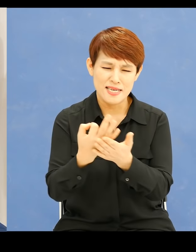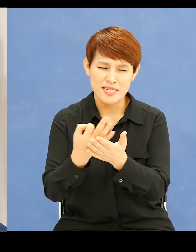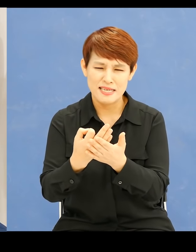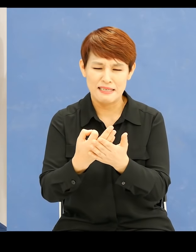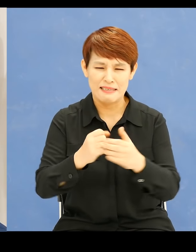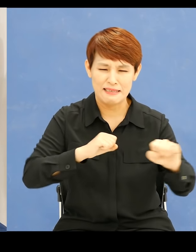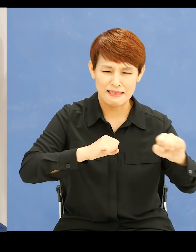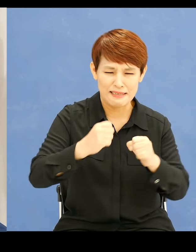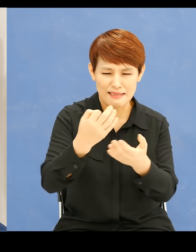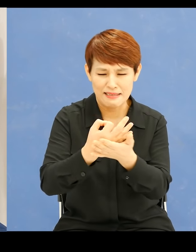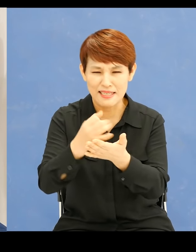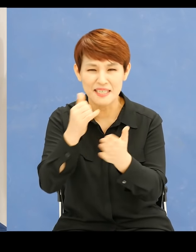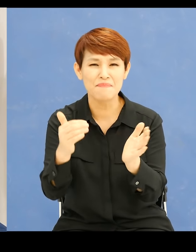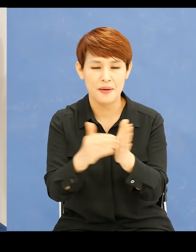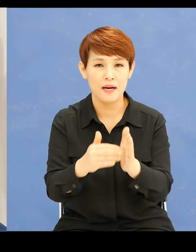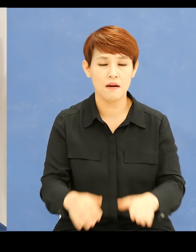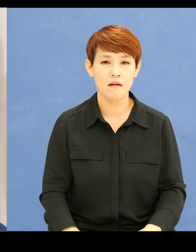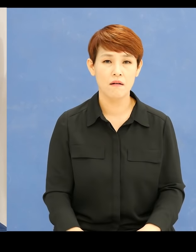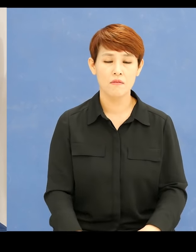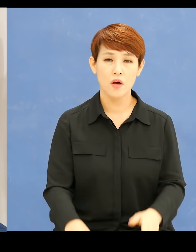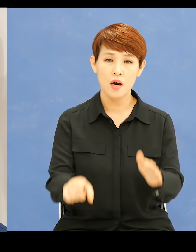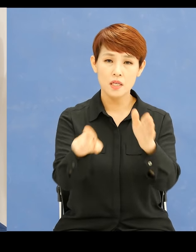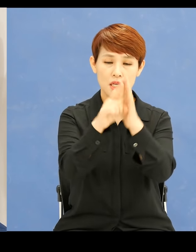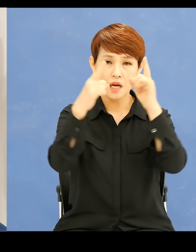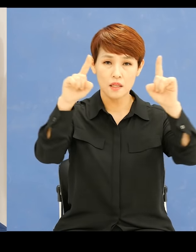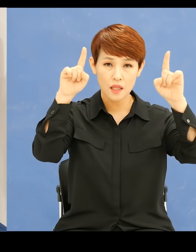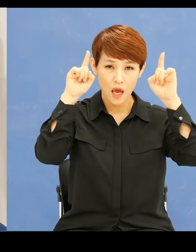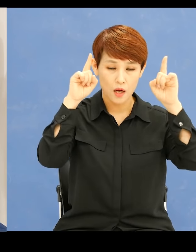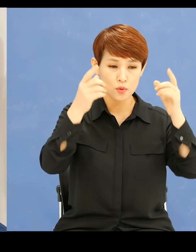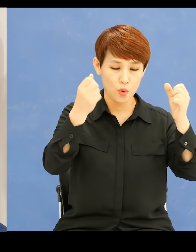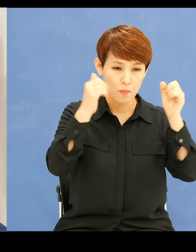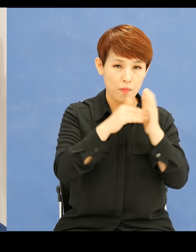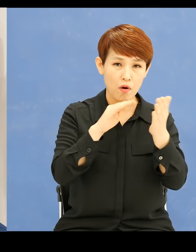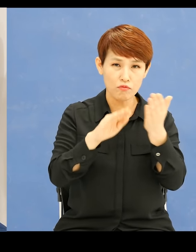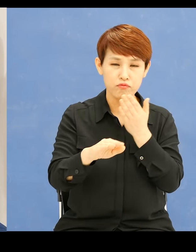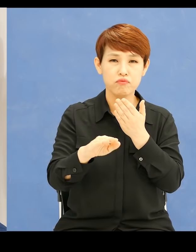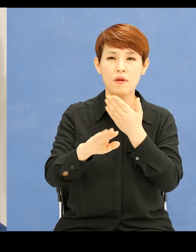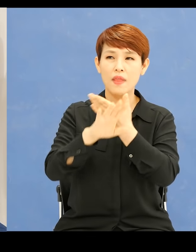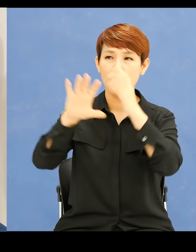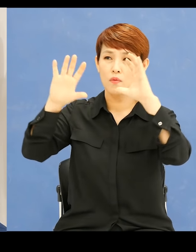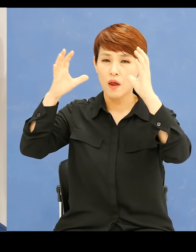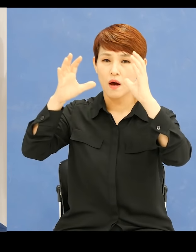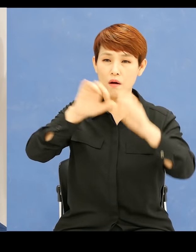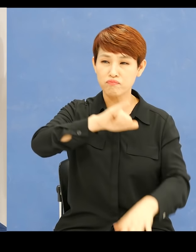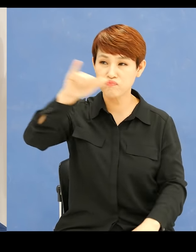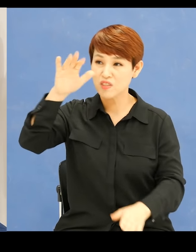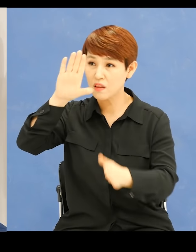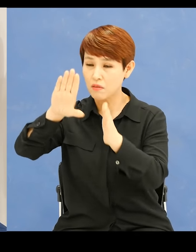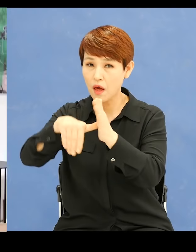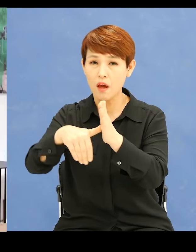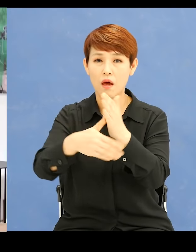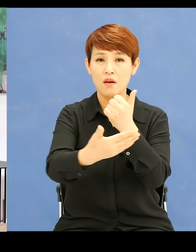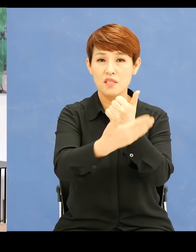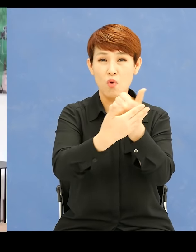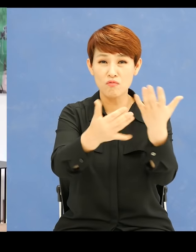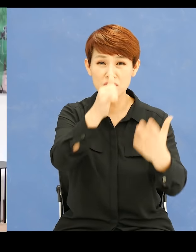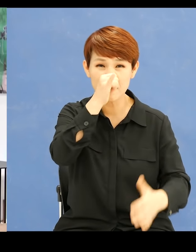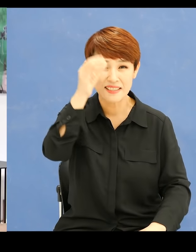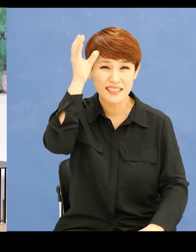네. 저는 여기 신학교를 한국에서 다니고 또 유학을 가고 그러면 대부분 좀 지원해 주시는 분들이 있으시더라고요.